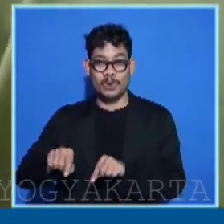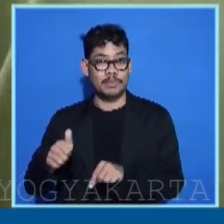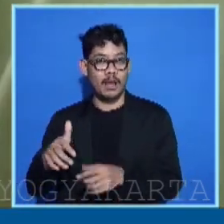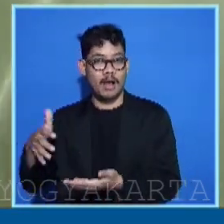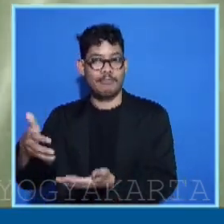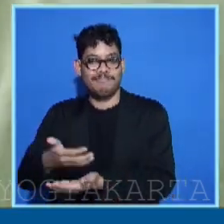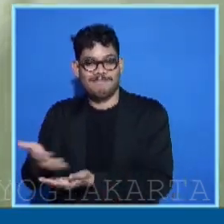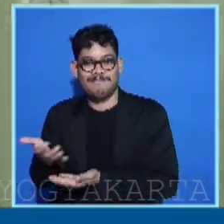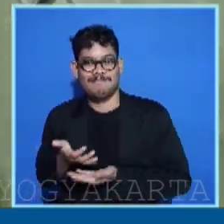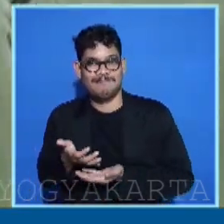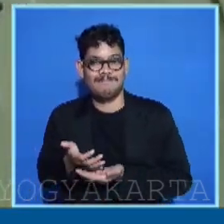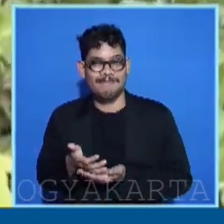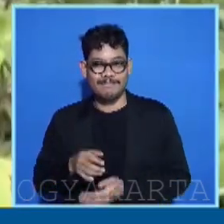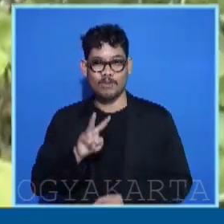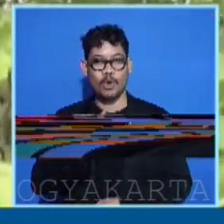ton